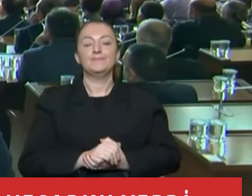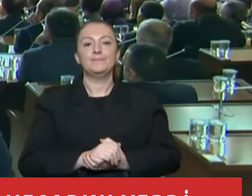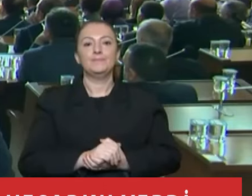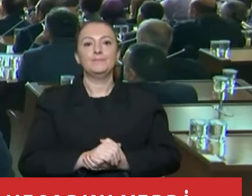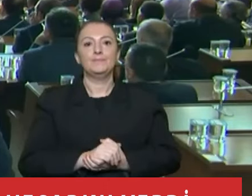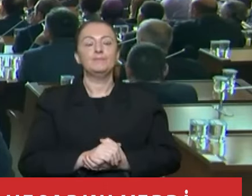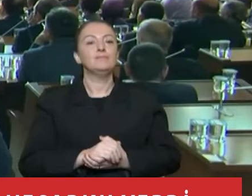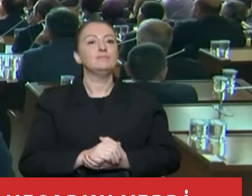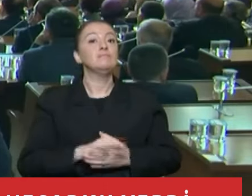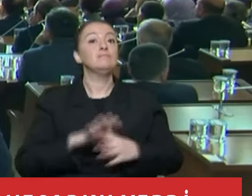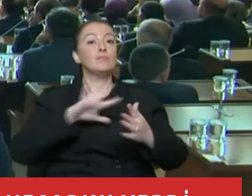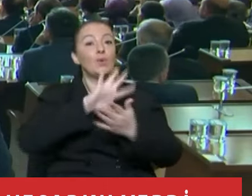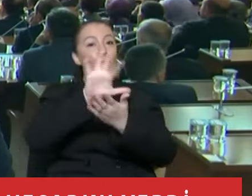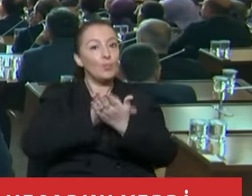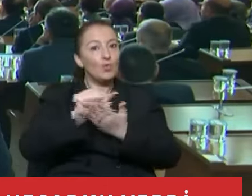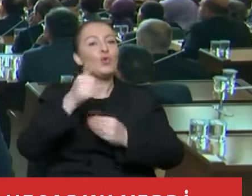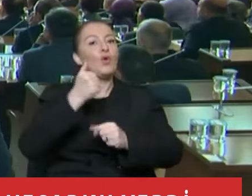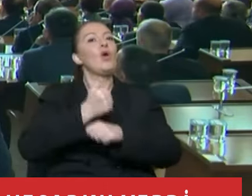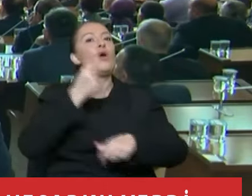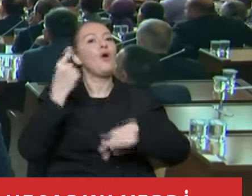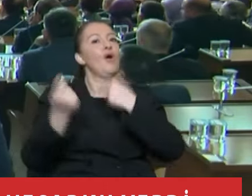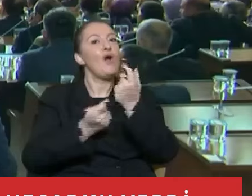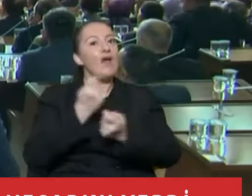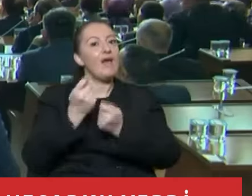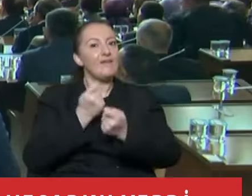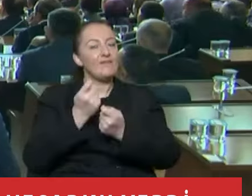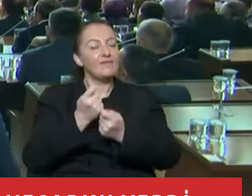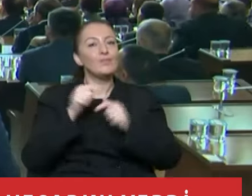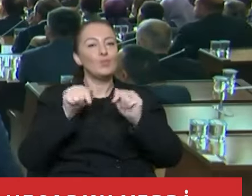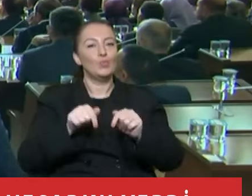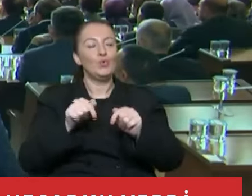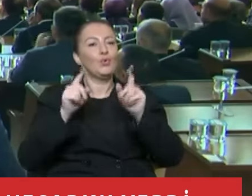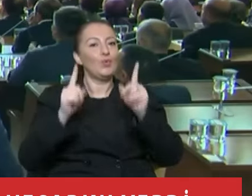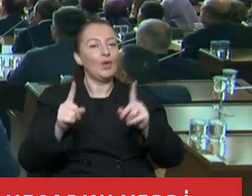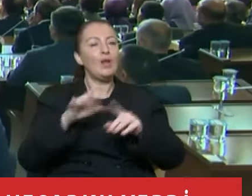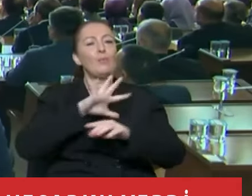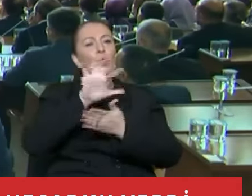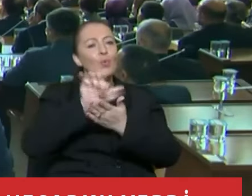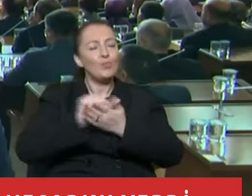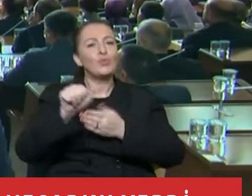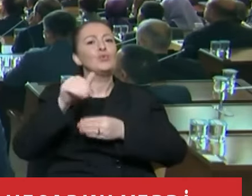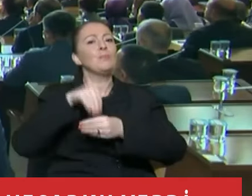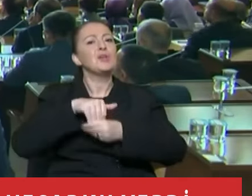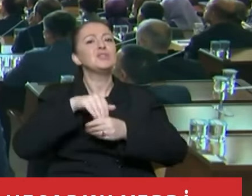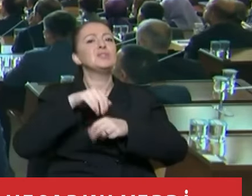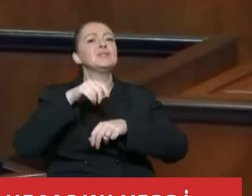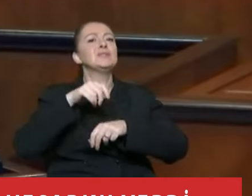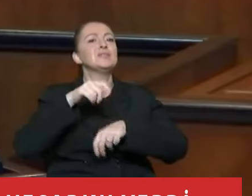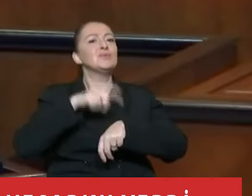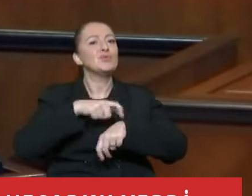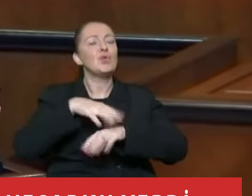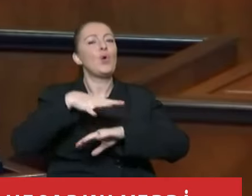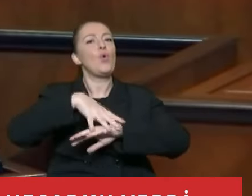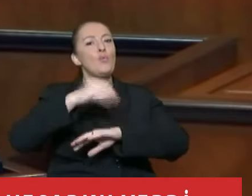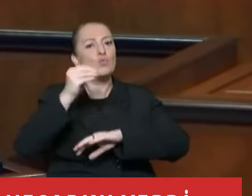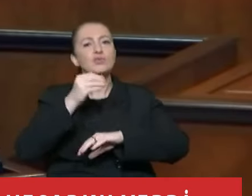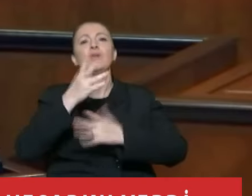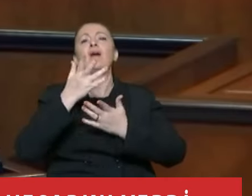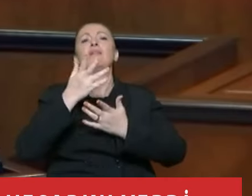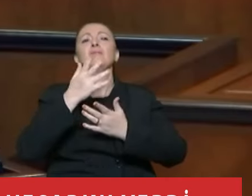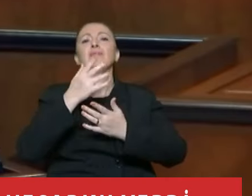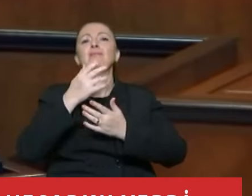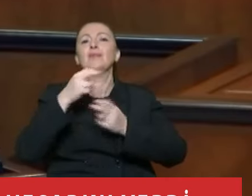Eee bütün görev alan bu dönemde görev alan bütün e meclis sürecinde komisyonlarında Katip